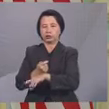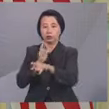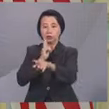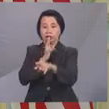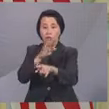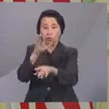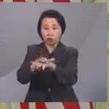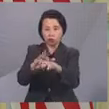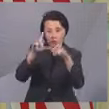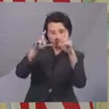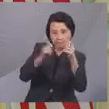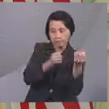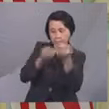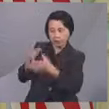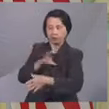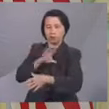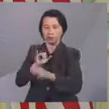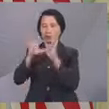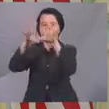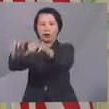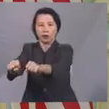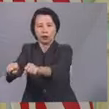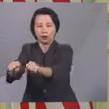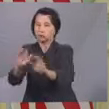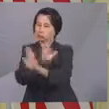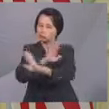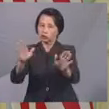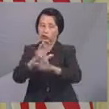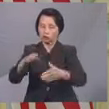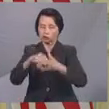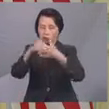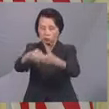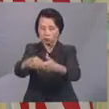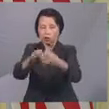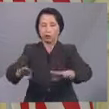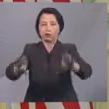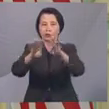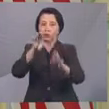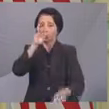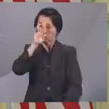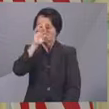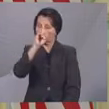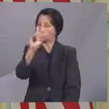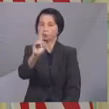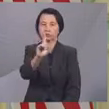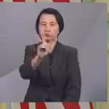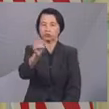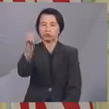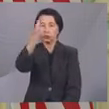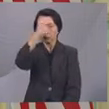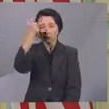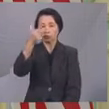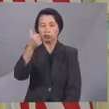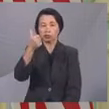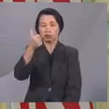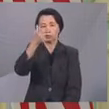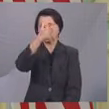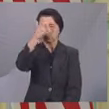Tetapi jangan sekali-kali menyebar berita palsu, kerana bukan saja